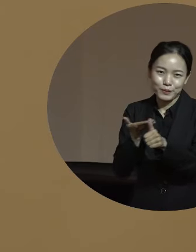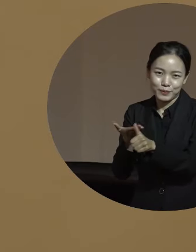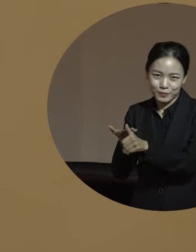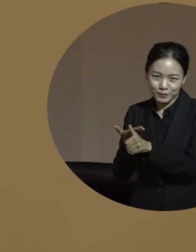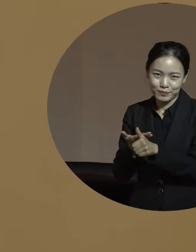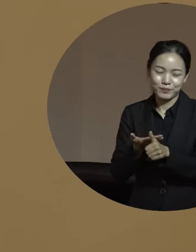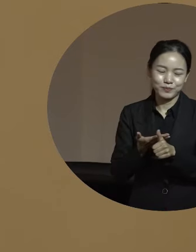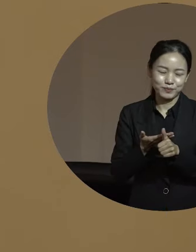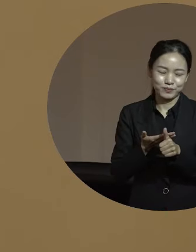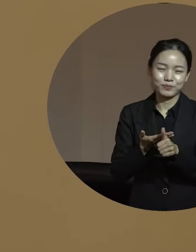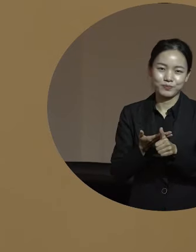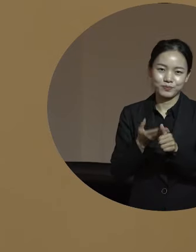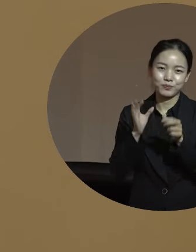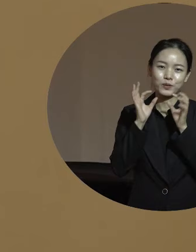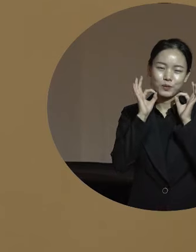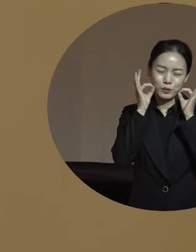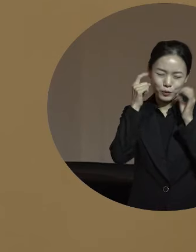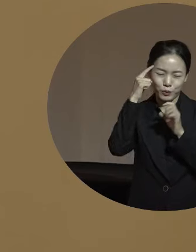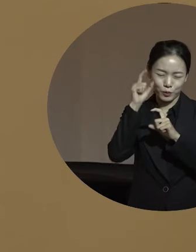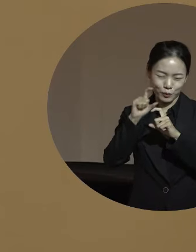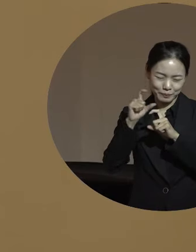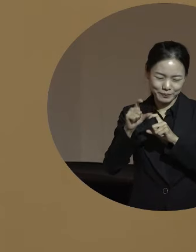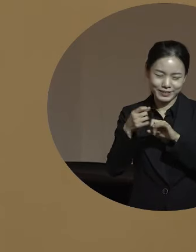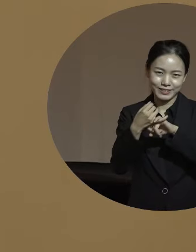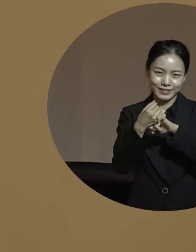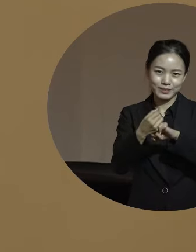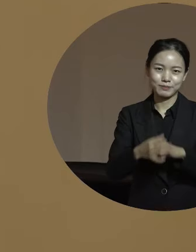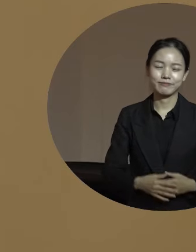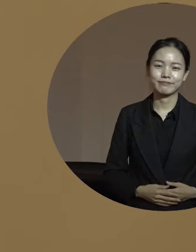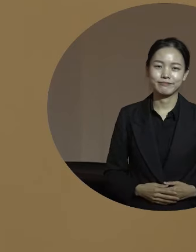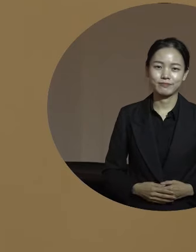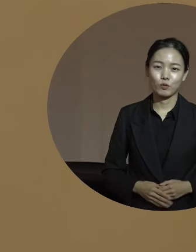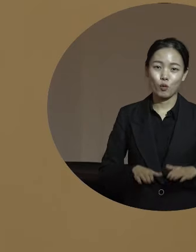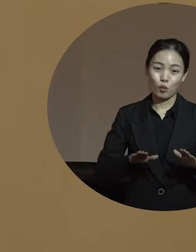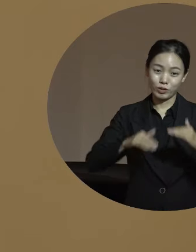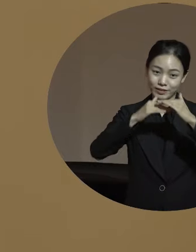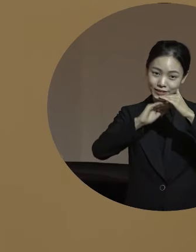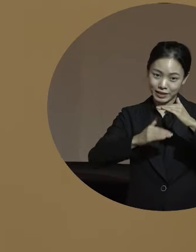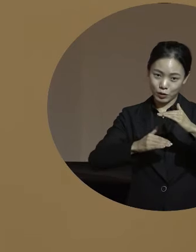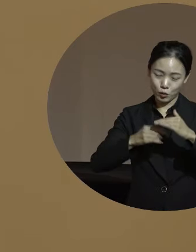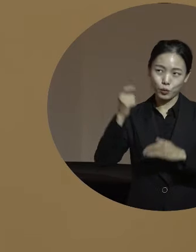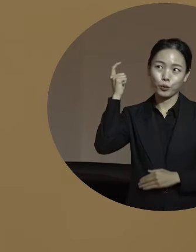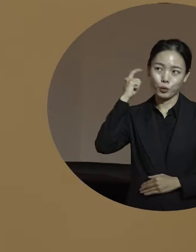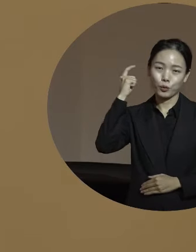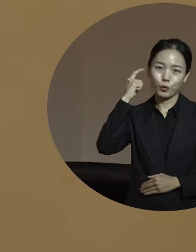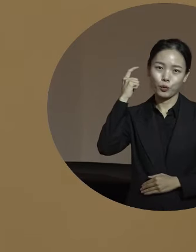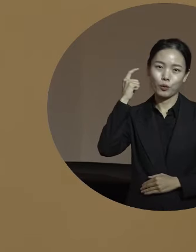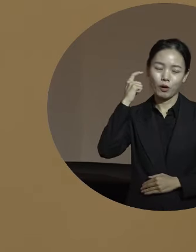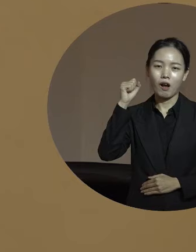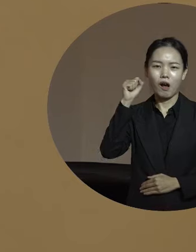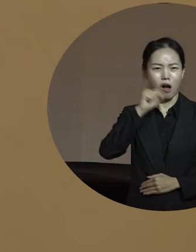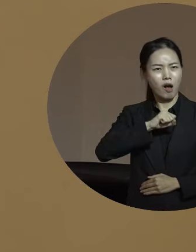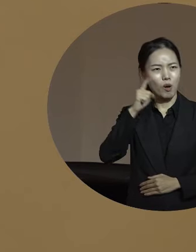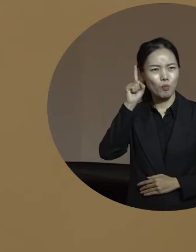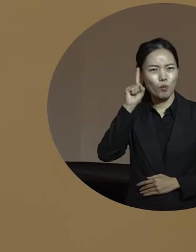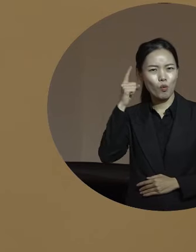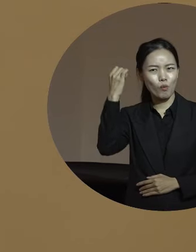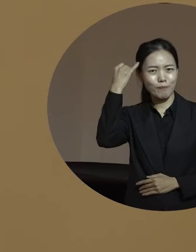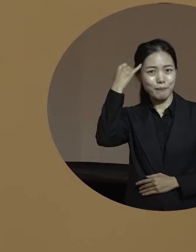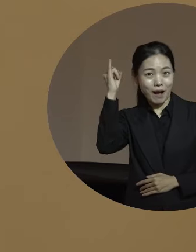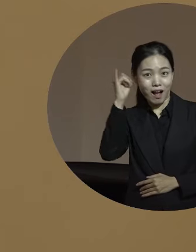정책적으로 계속적으로 고민을 하겠습니다. 이런 내용들 또 오늘 쭉 들으시면서 또 아이디어